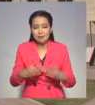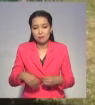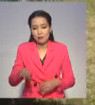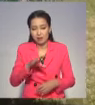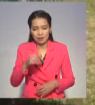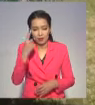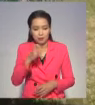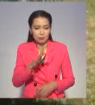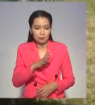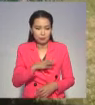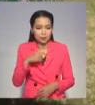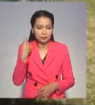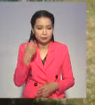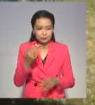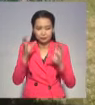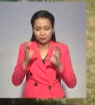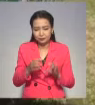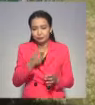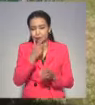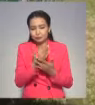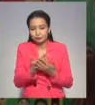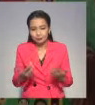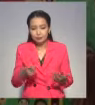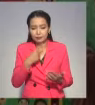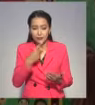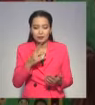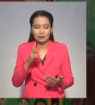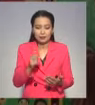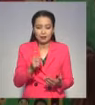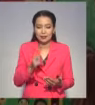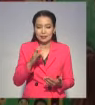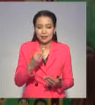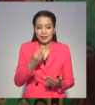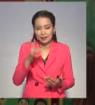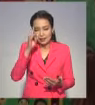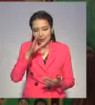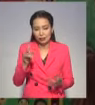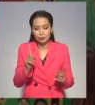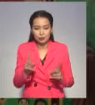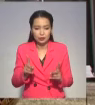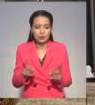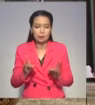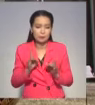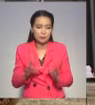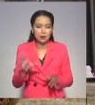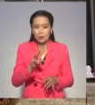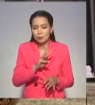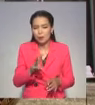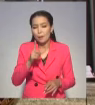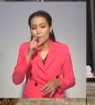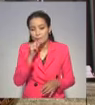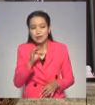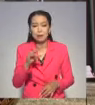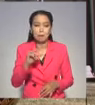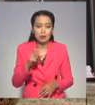а переплетение традиций разных народов – наш национальный бренд. Свидетельство тому – празднование миллионами как Ораза Айта, так